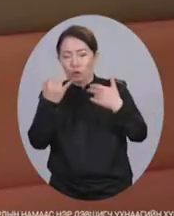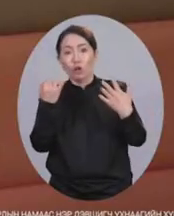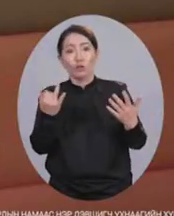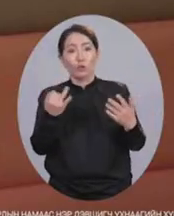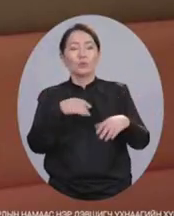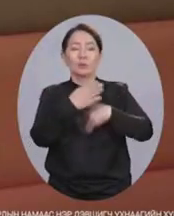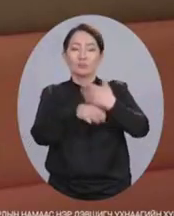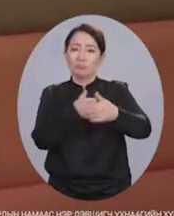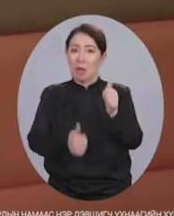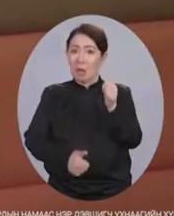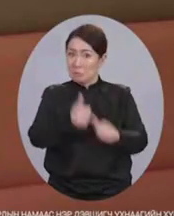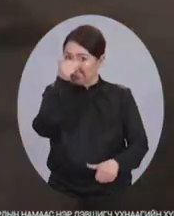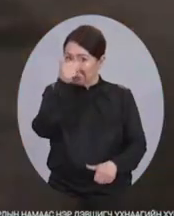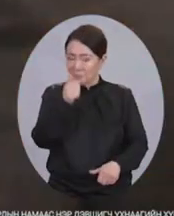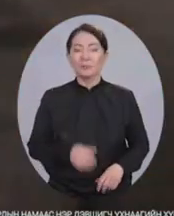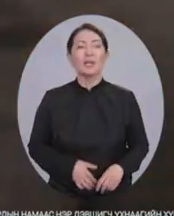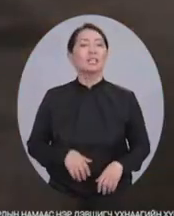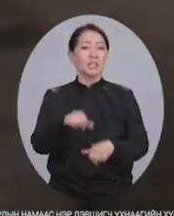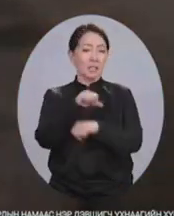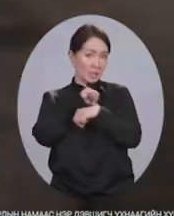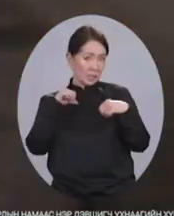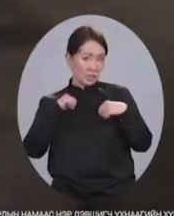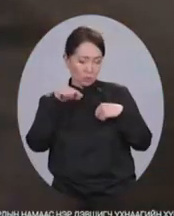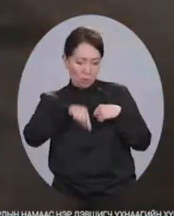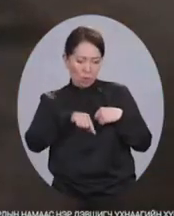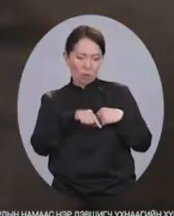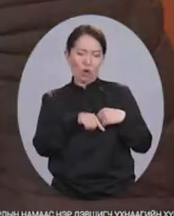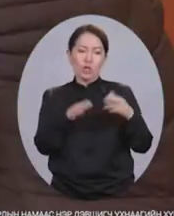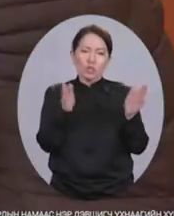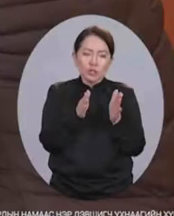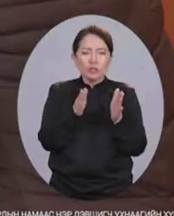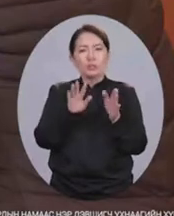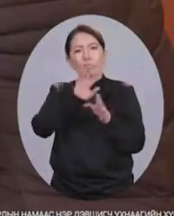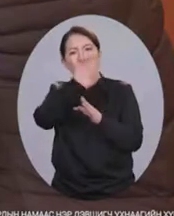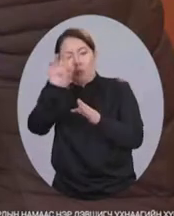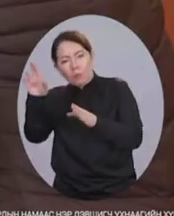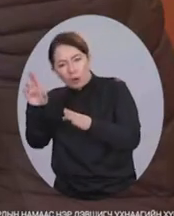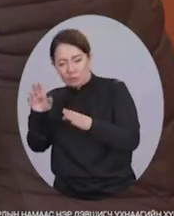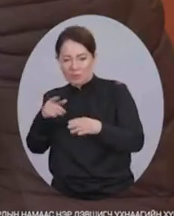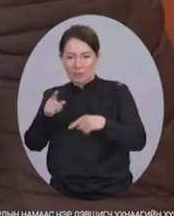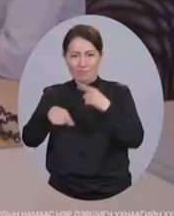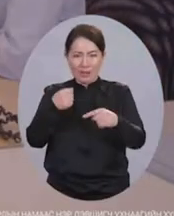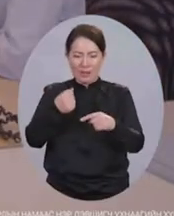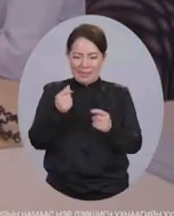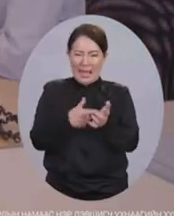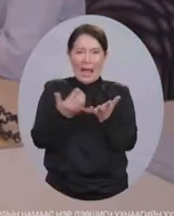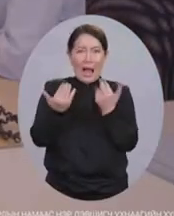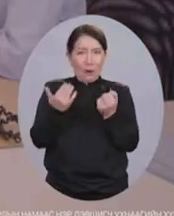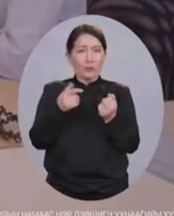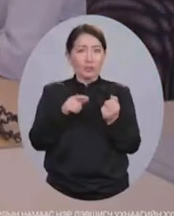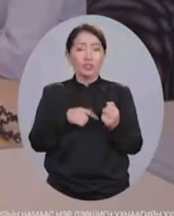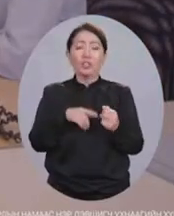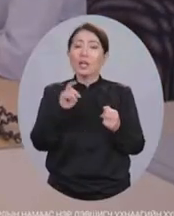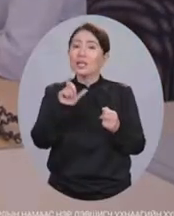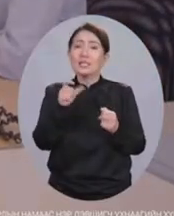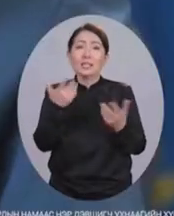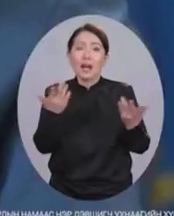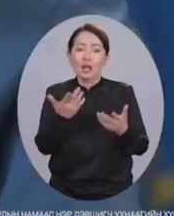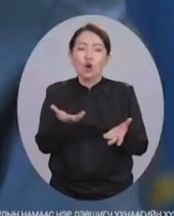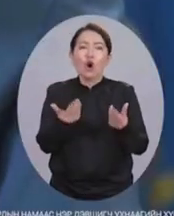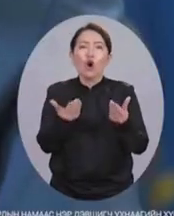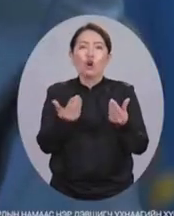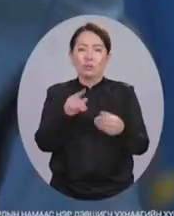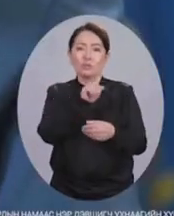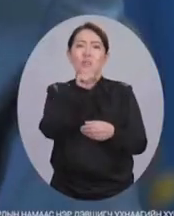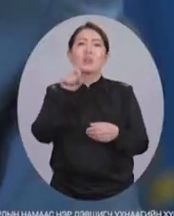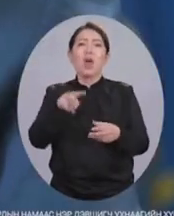ингээд явж байна. За иргэдийн хувьд болон одоо жижиг дунд аж ахуйн нэгжүүдийн хувьд хамгийн их эрэлттэй байгаа одоо хэсэг нь бол